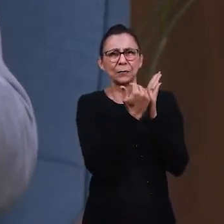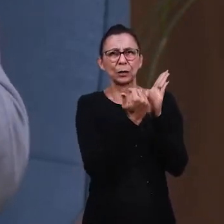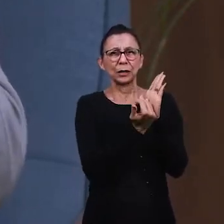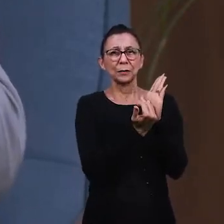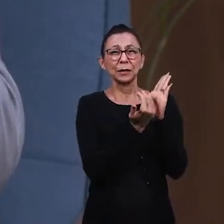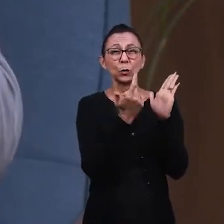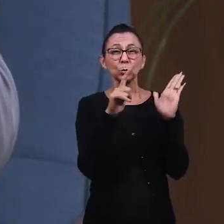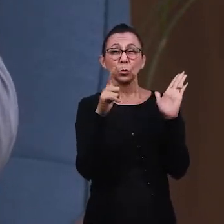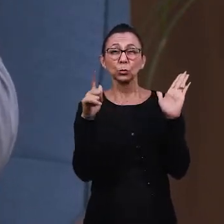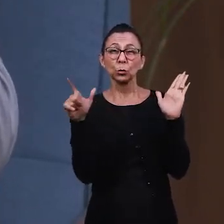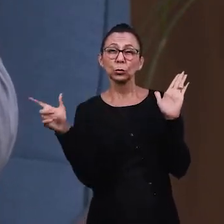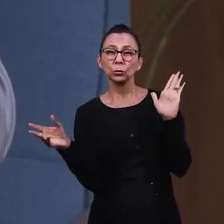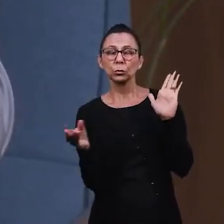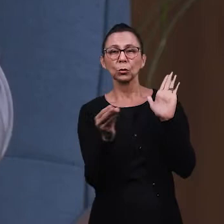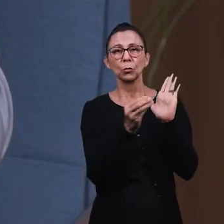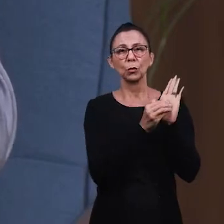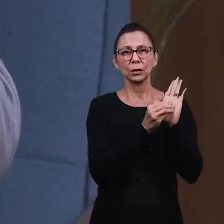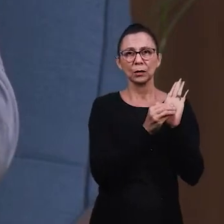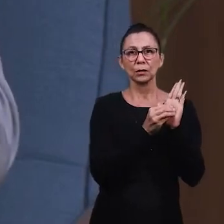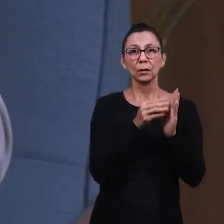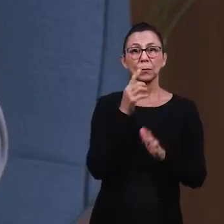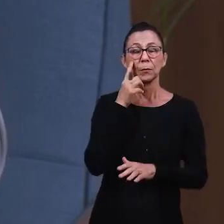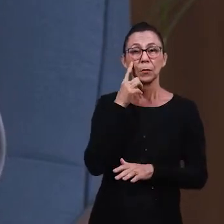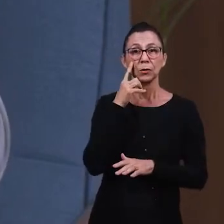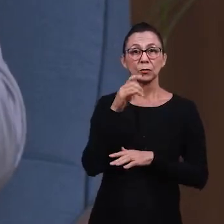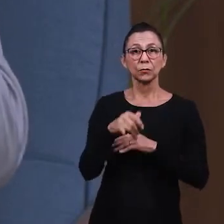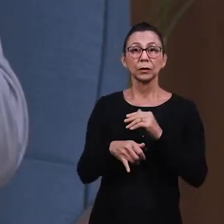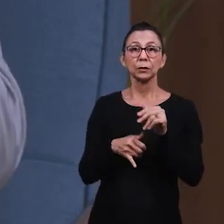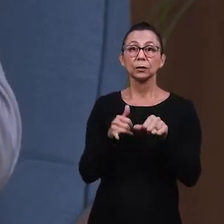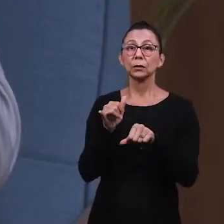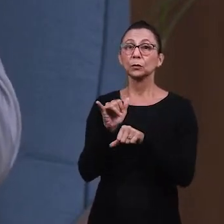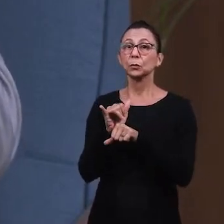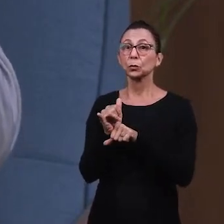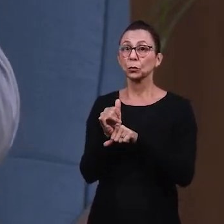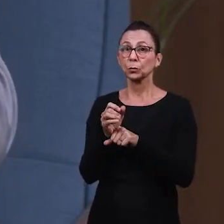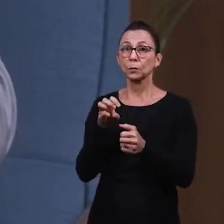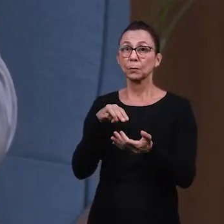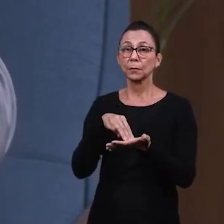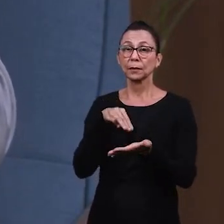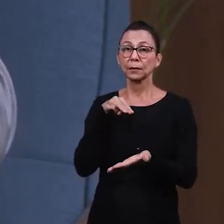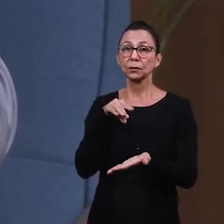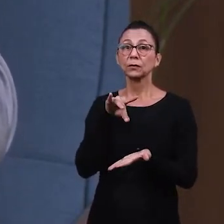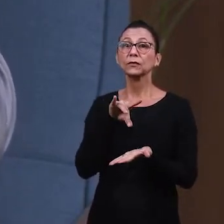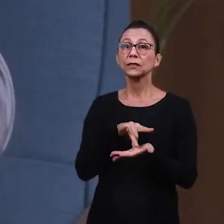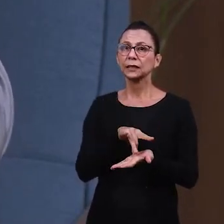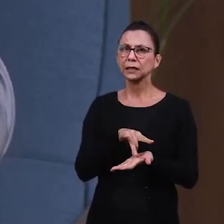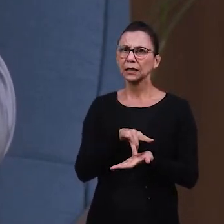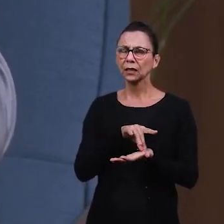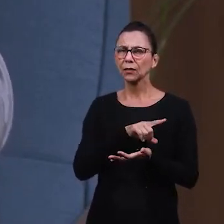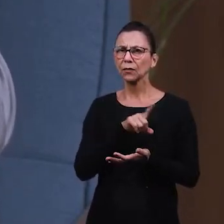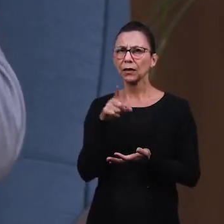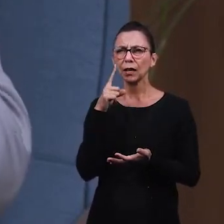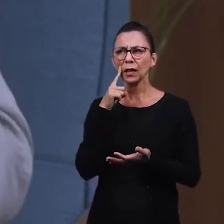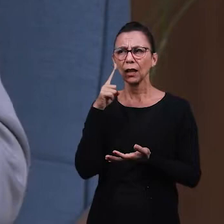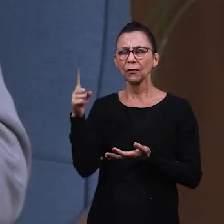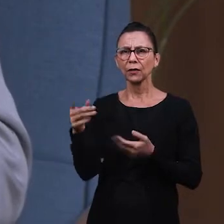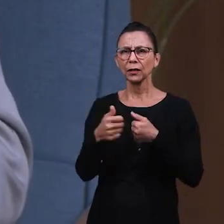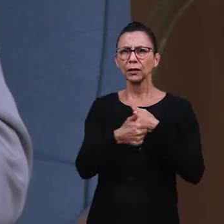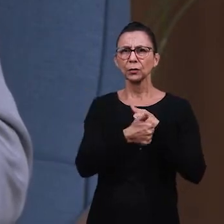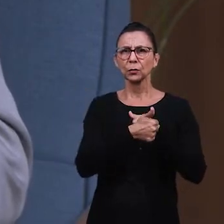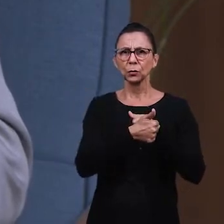ce programme et beaucoup d'autres contenus peuvent être regardés à travers le canal de l'Église chrétienne Maranatha sur